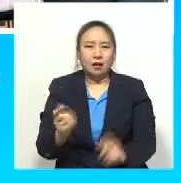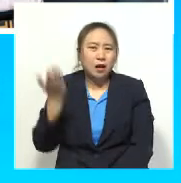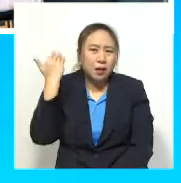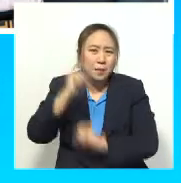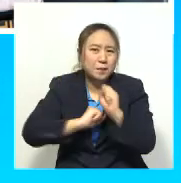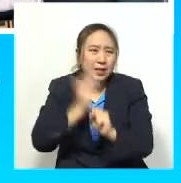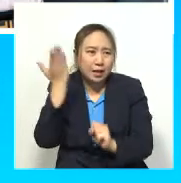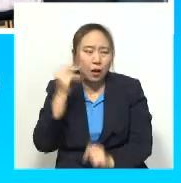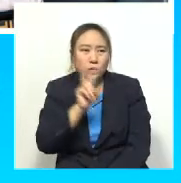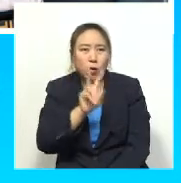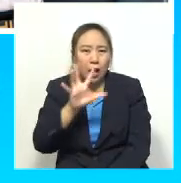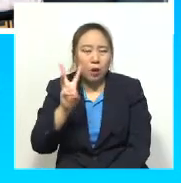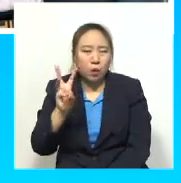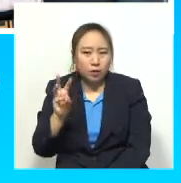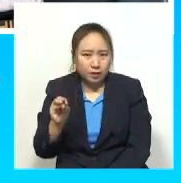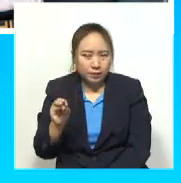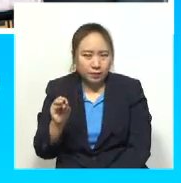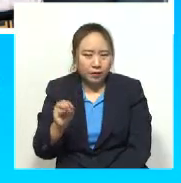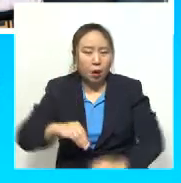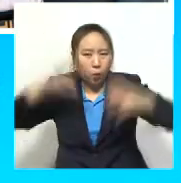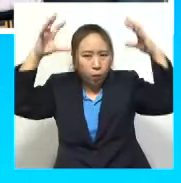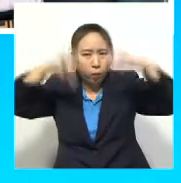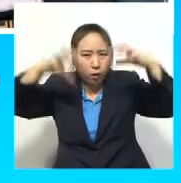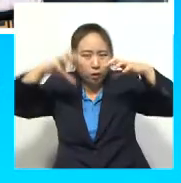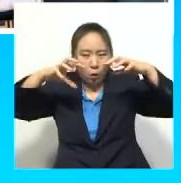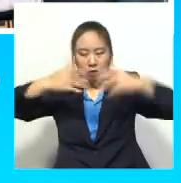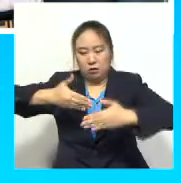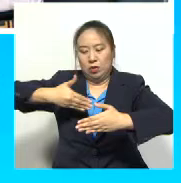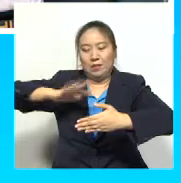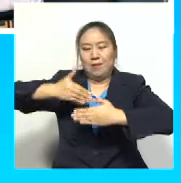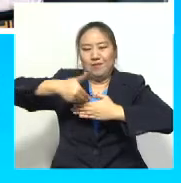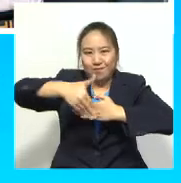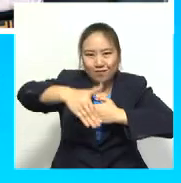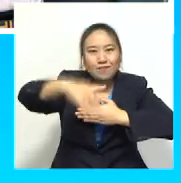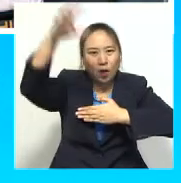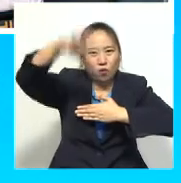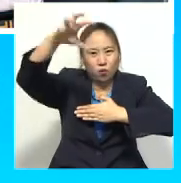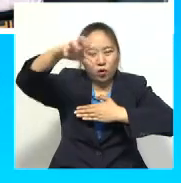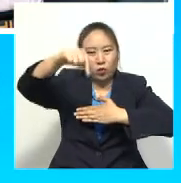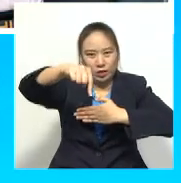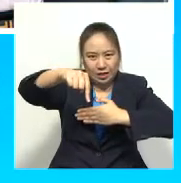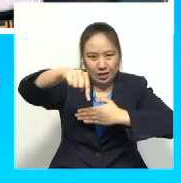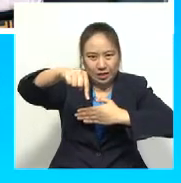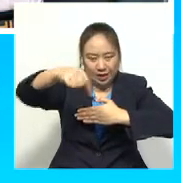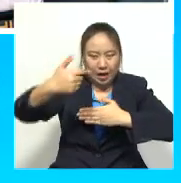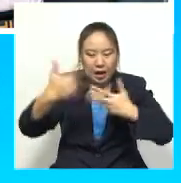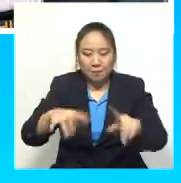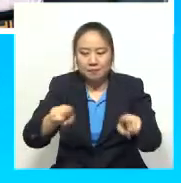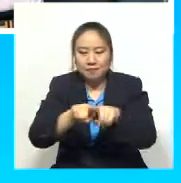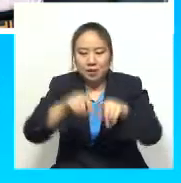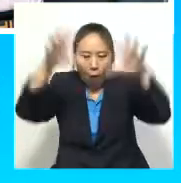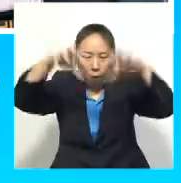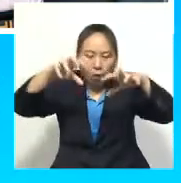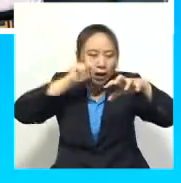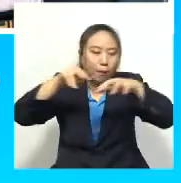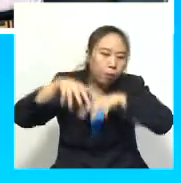แล้วนะครับเป็นปริมาณฝนที่ตกท้ายเขื่อนแม่ประจันนะครับซึ่งตกท้ายเขื่อนแล้วไม่สามารถจะควบคุมได้น้ำก็ไหลหล